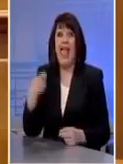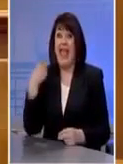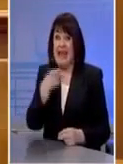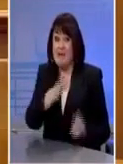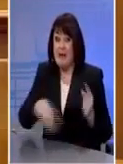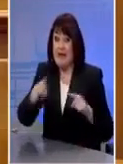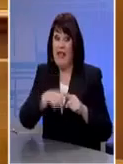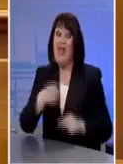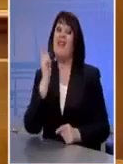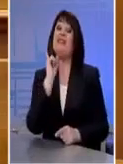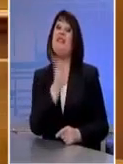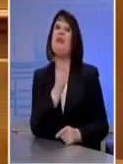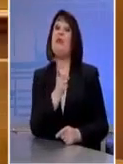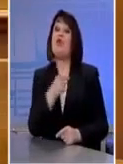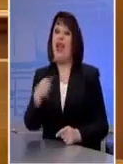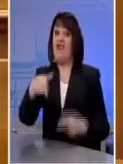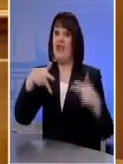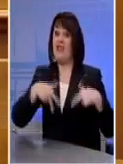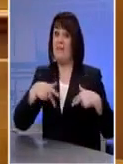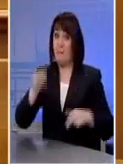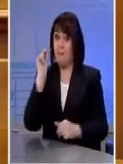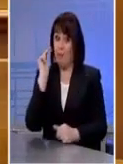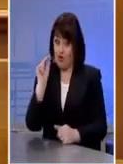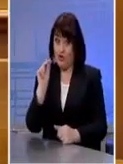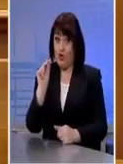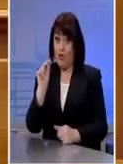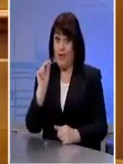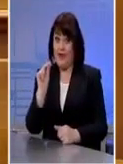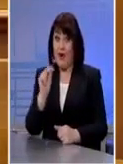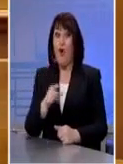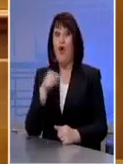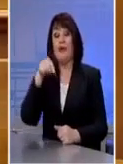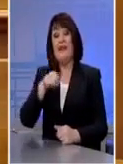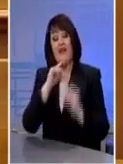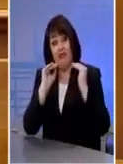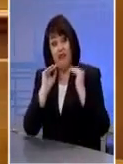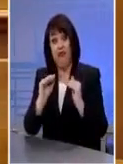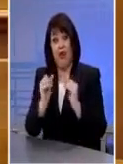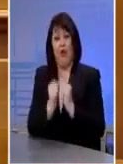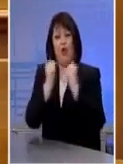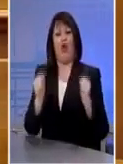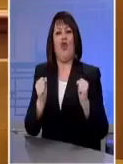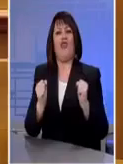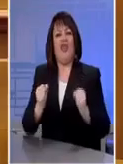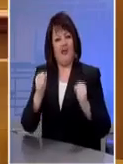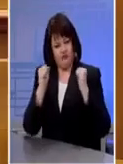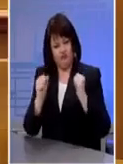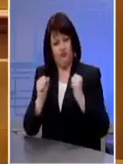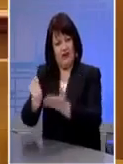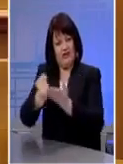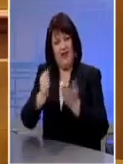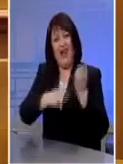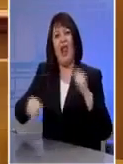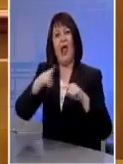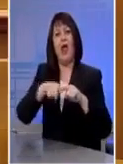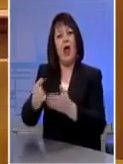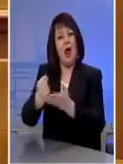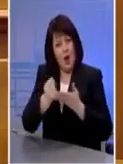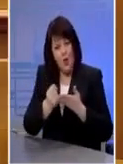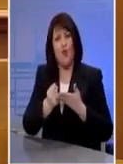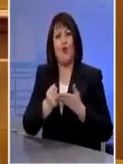χώρας και αυτή η κυβέρνηση, σας υποσχόμαστε ότι θα παραμείνει όρθια, ζωντανή με τη στήριξη του ελληνικού λαού.